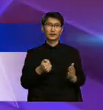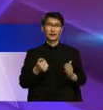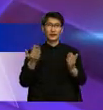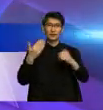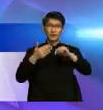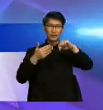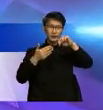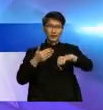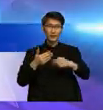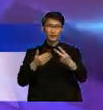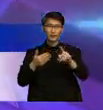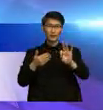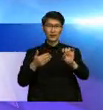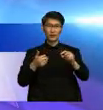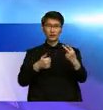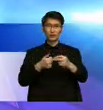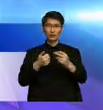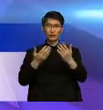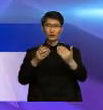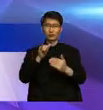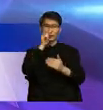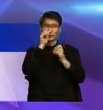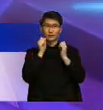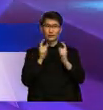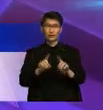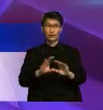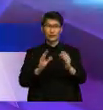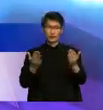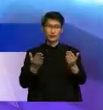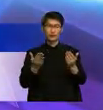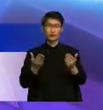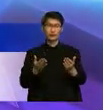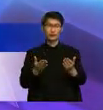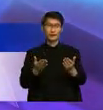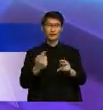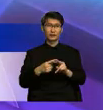학교 안에서 뭐 대안교육을 받을 수 있는 기회를 확대한다든지